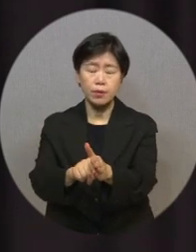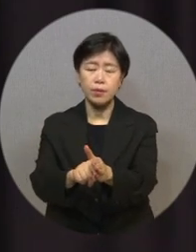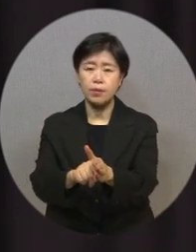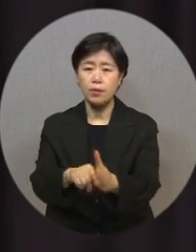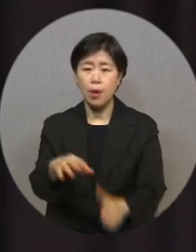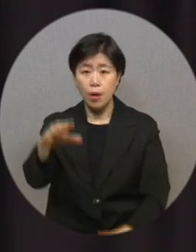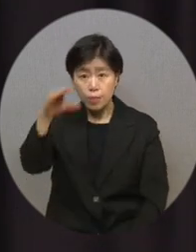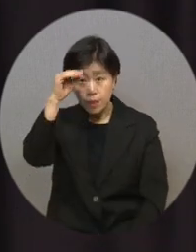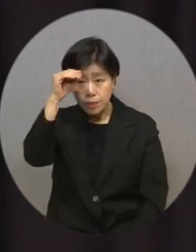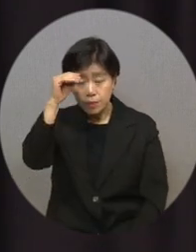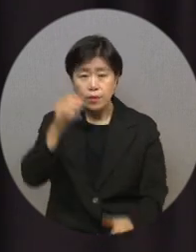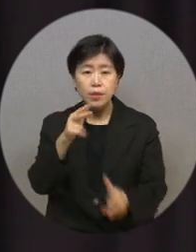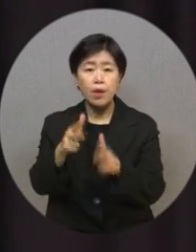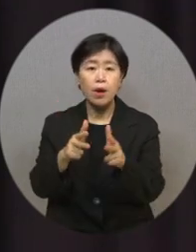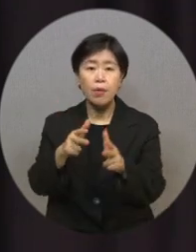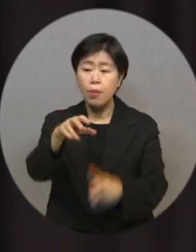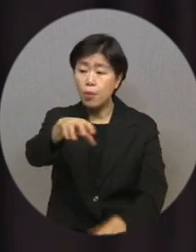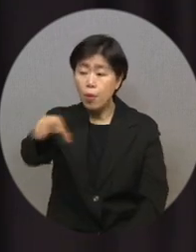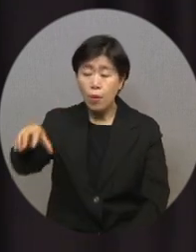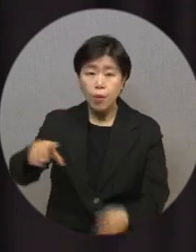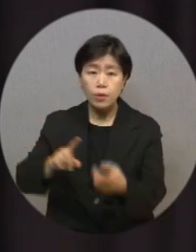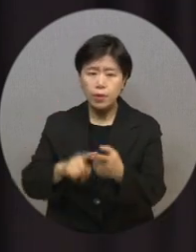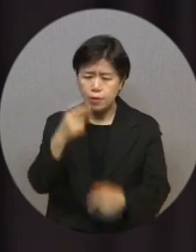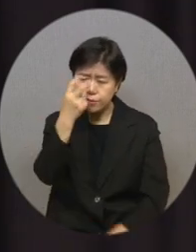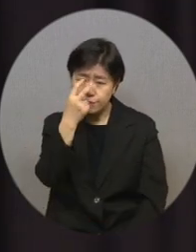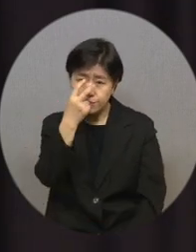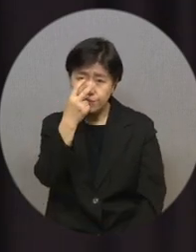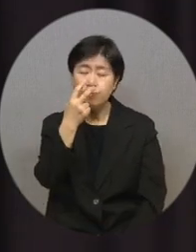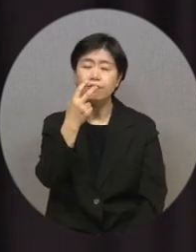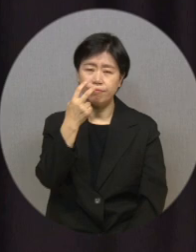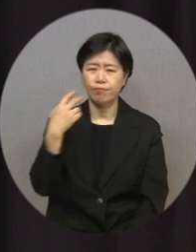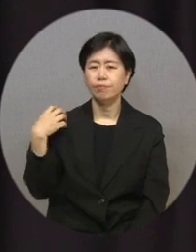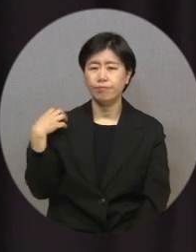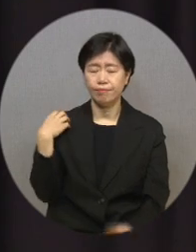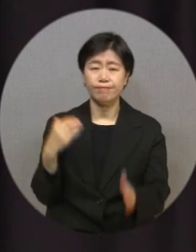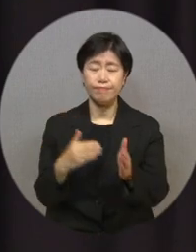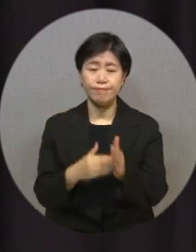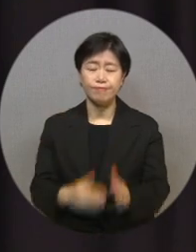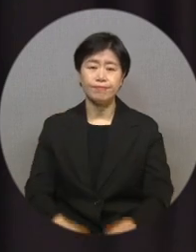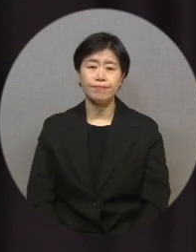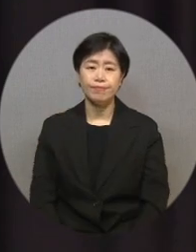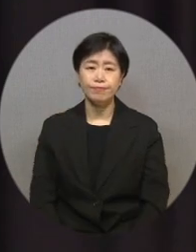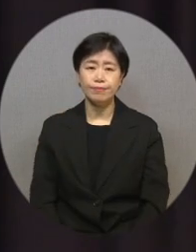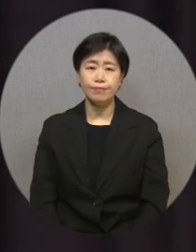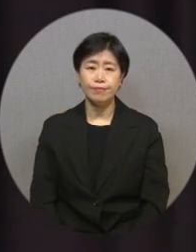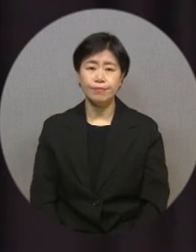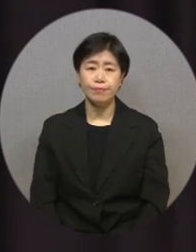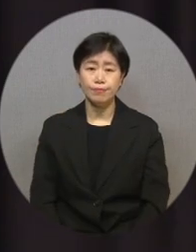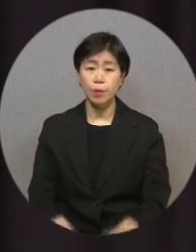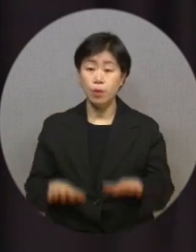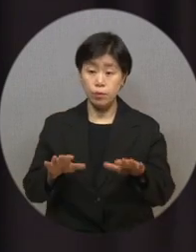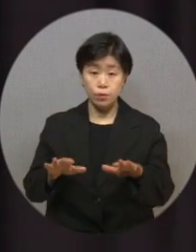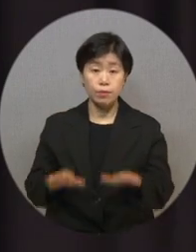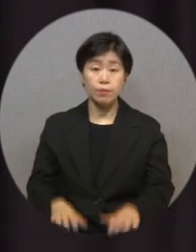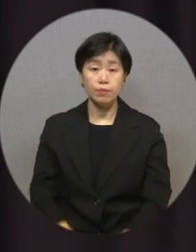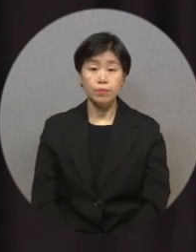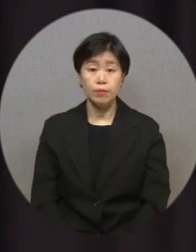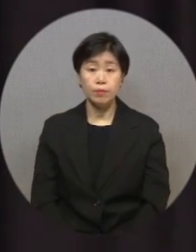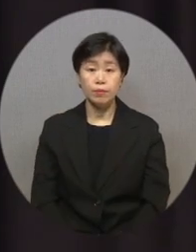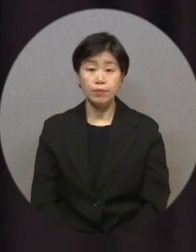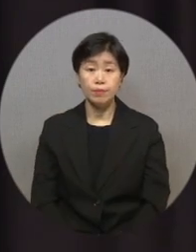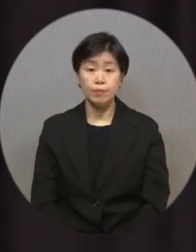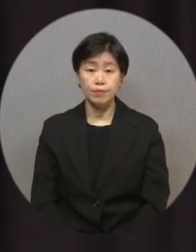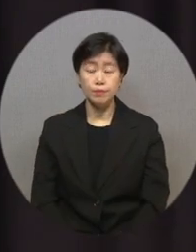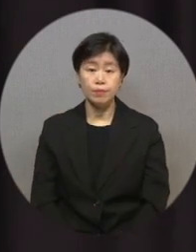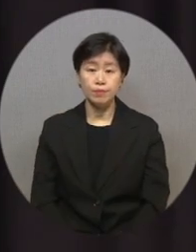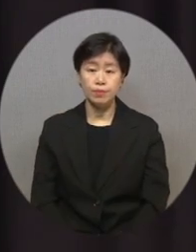총괄하고 있는 부서를 어 기업 서비스국 국장 시절에 담당을 했었고요 지금도 그거는 아까 고용촉진